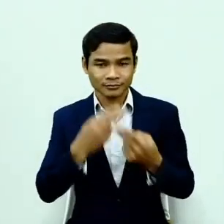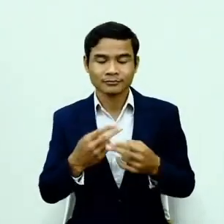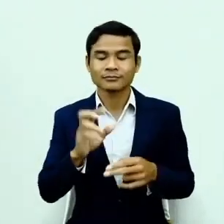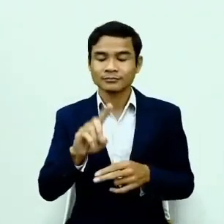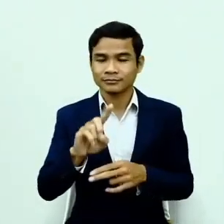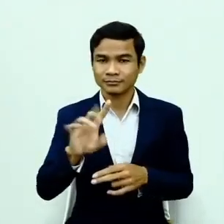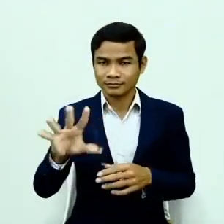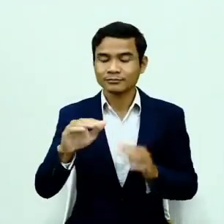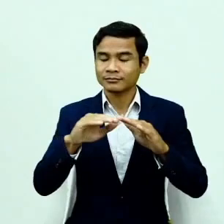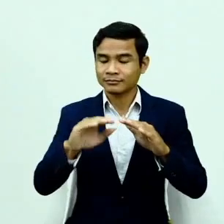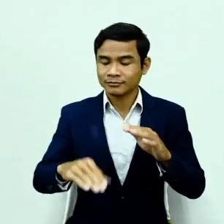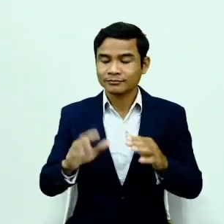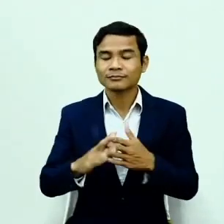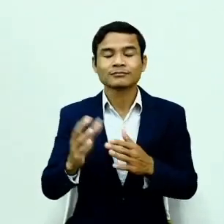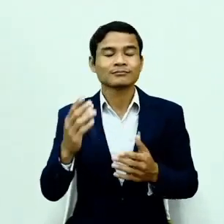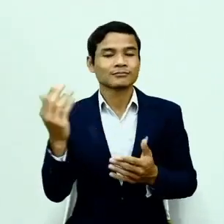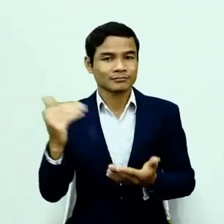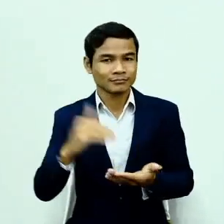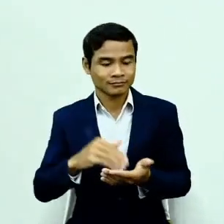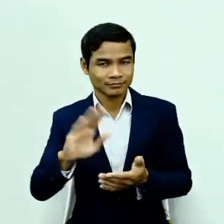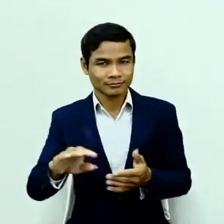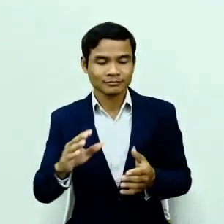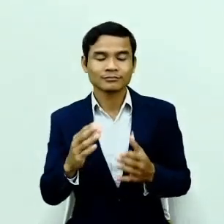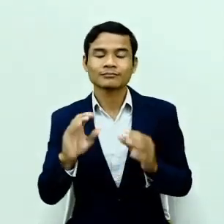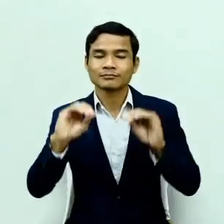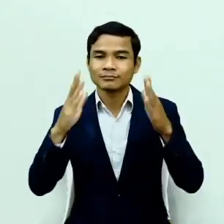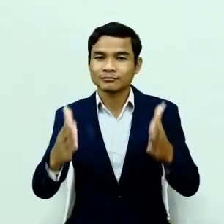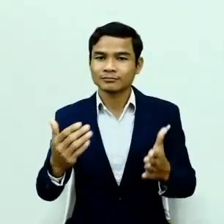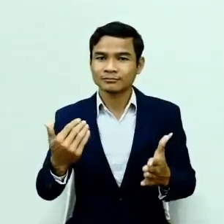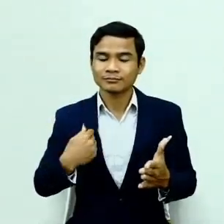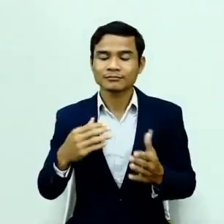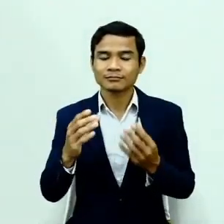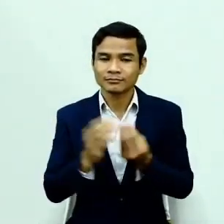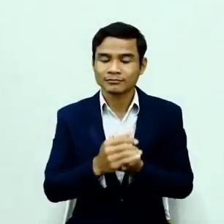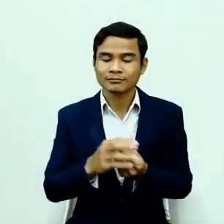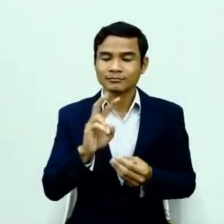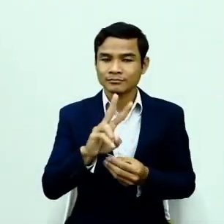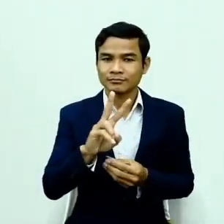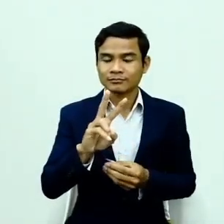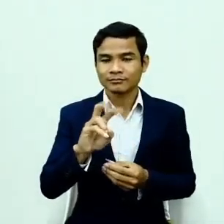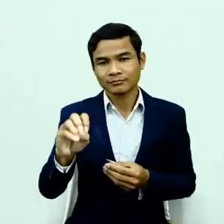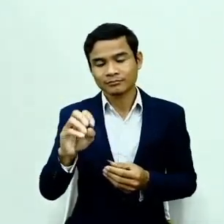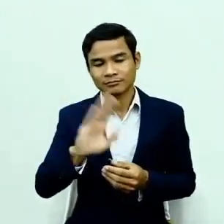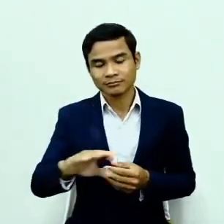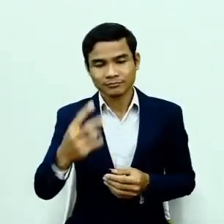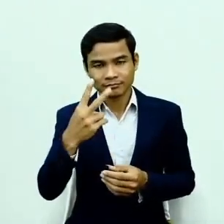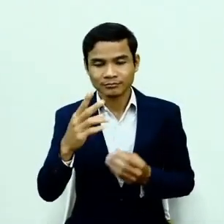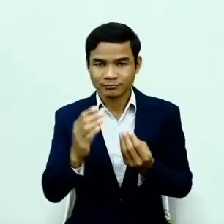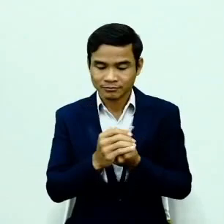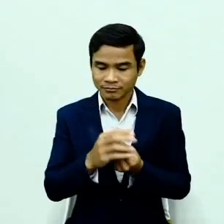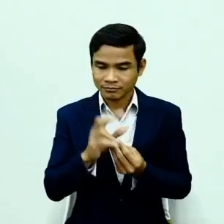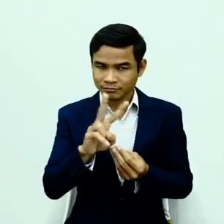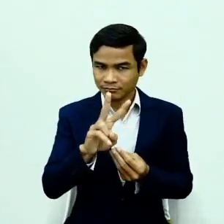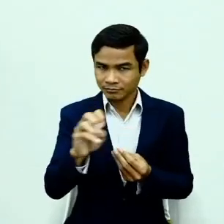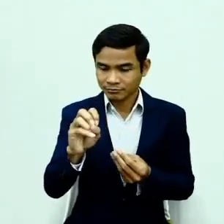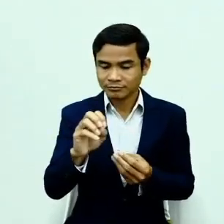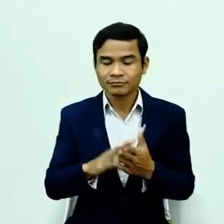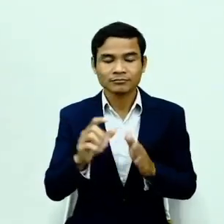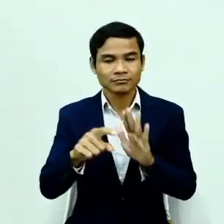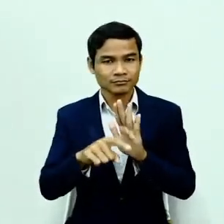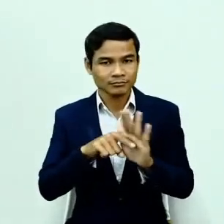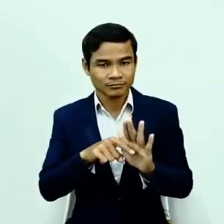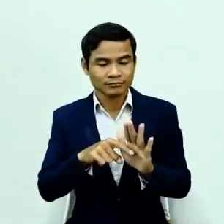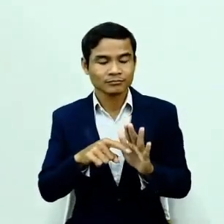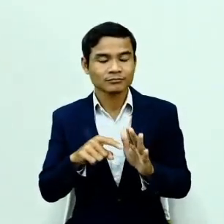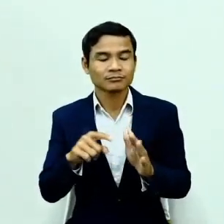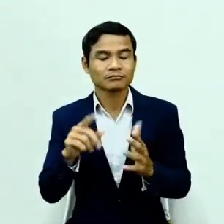chía đập răm bên mặt đòn. Chà, chẳng nè cụ đang dốt. Chà, dốt chùm nuôn mà phầy nó có nát con mơ tự ngọt nế. Dốt chùm nuôn mà phầy nuôn một đọt